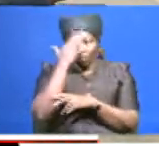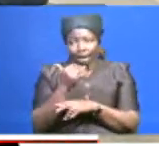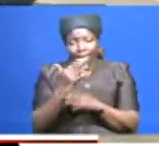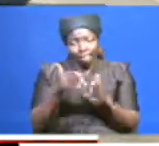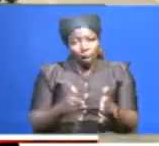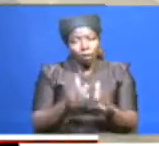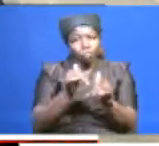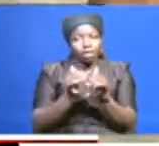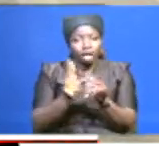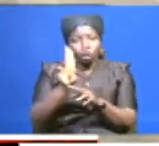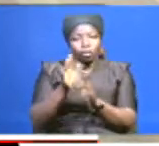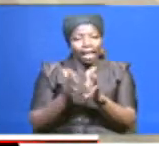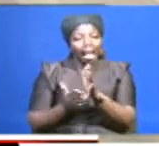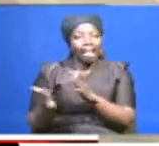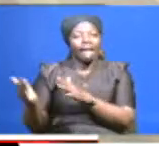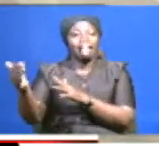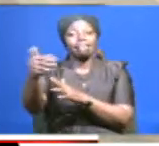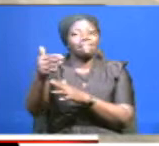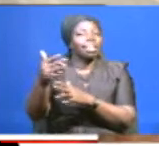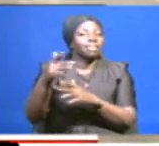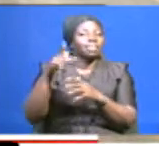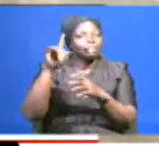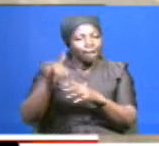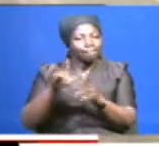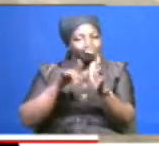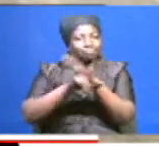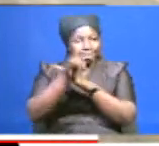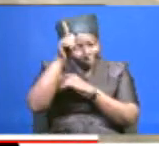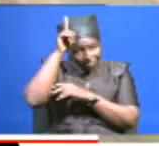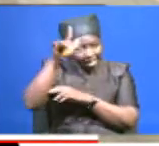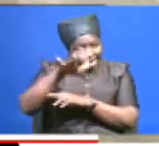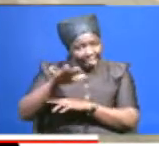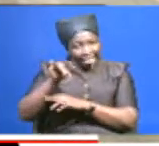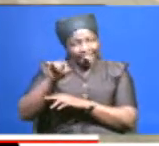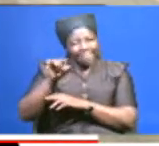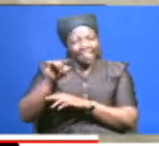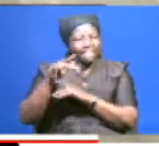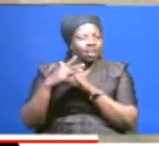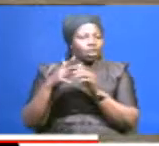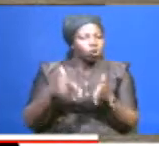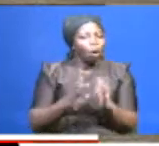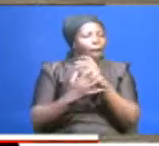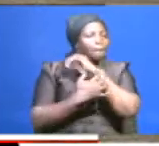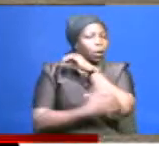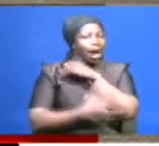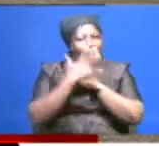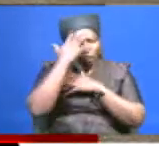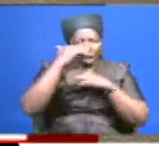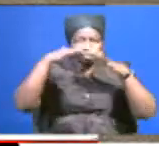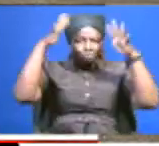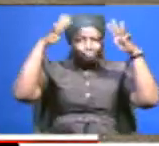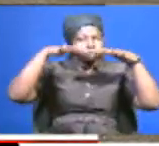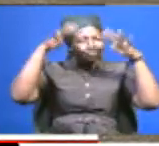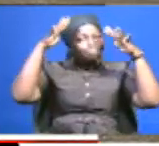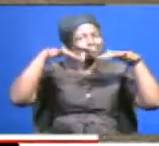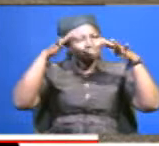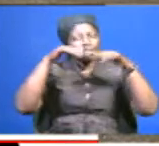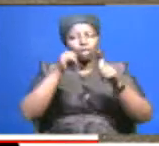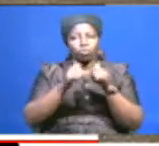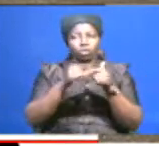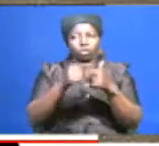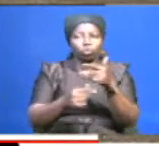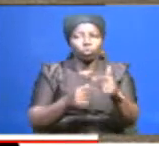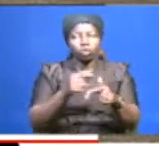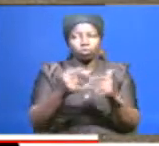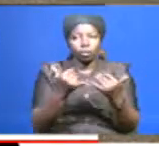ni wanaingia huko reserve na huko kumeharibika sana juu ya mvua kubwa yenye inaendelea kunyesha. Hata kama ni kazi ya boda saa hizi